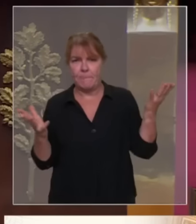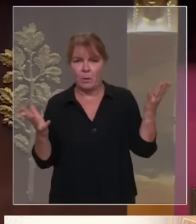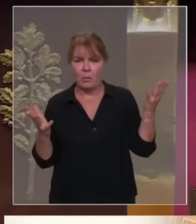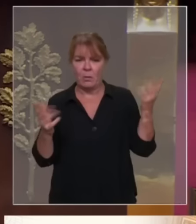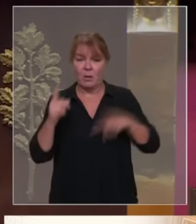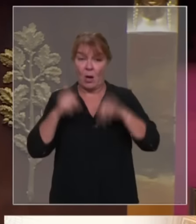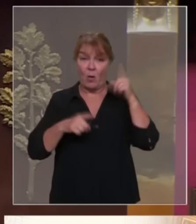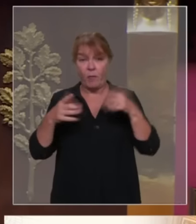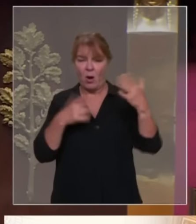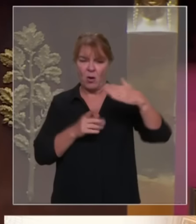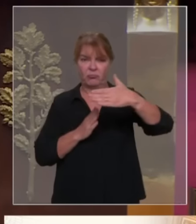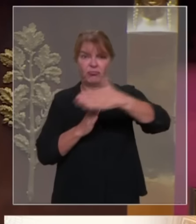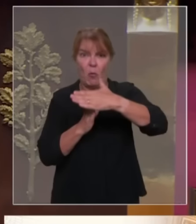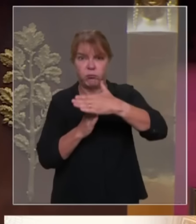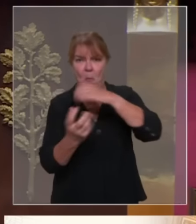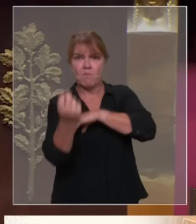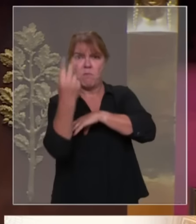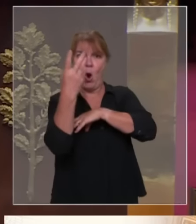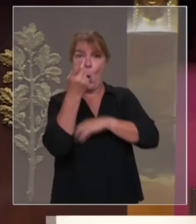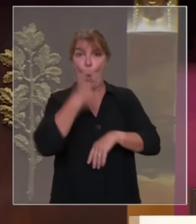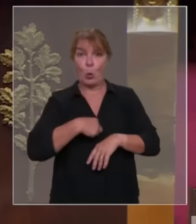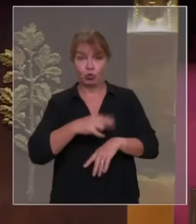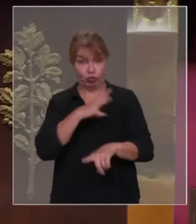parfois très rouges d'ailleurs.